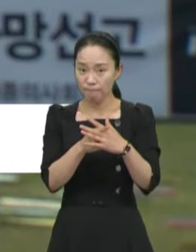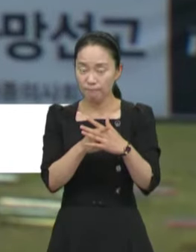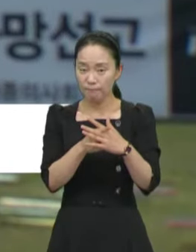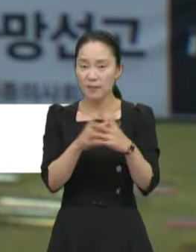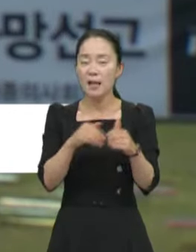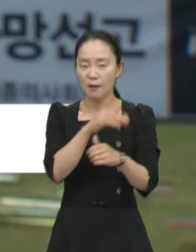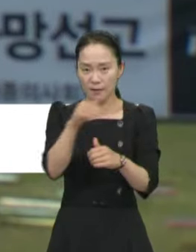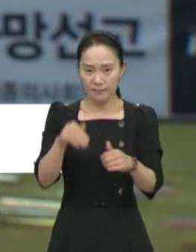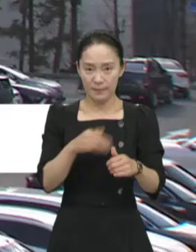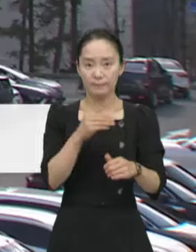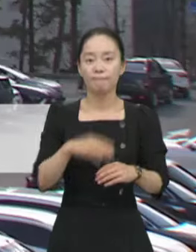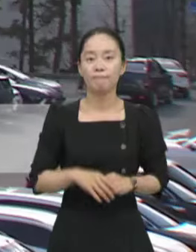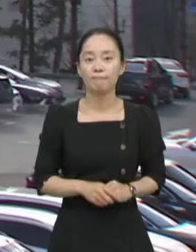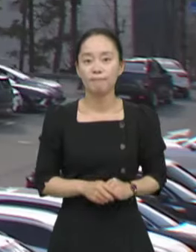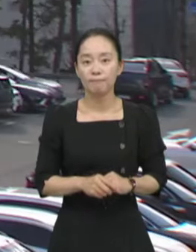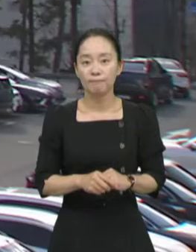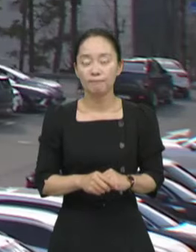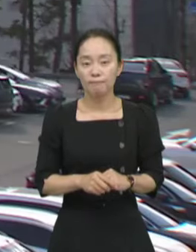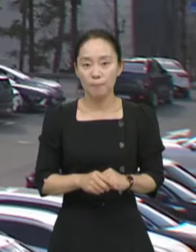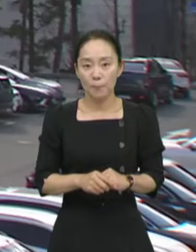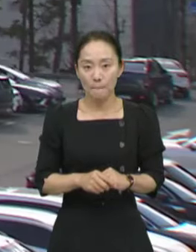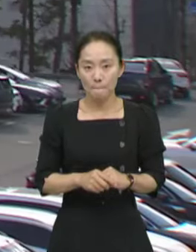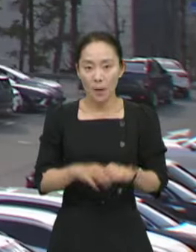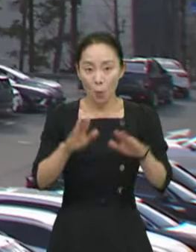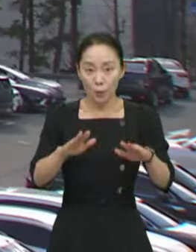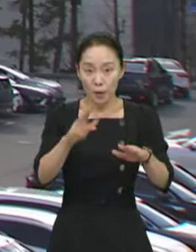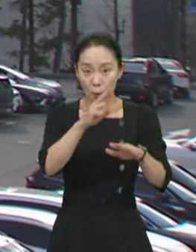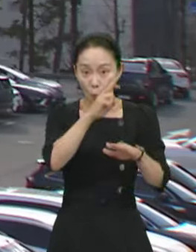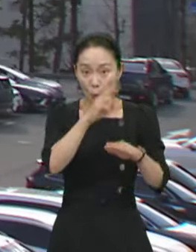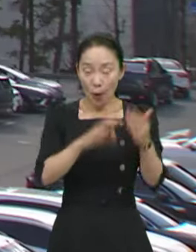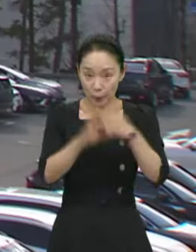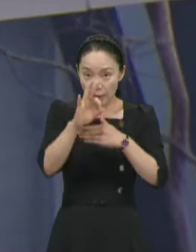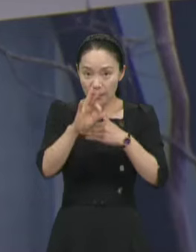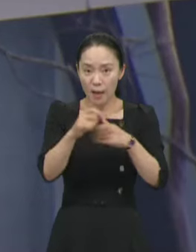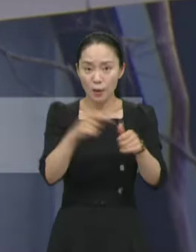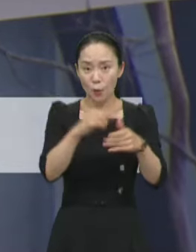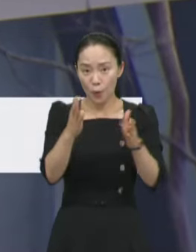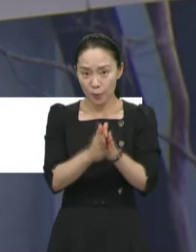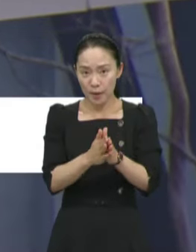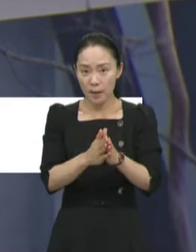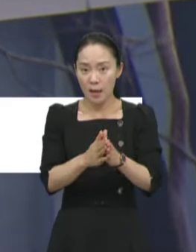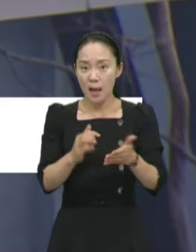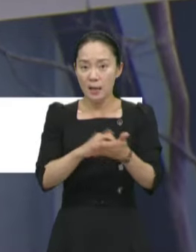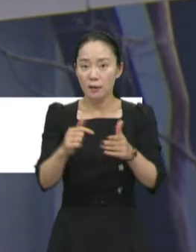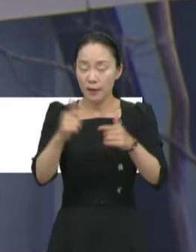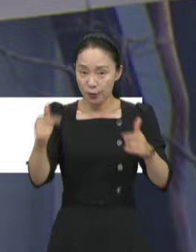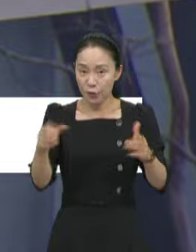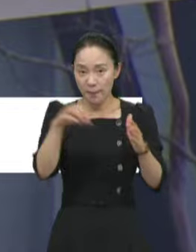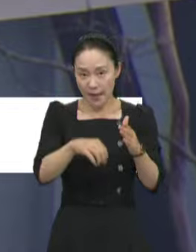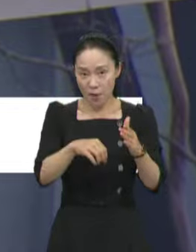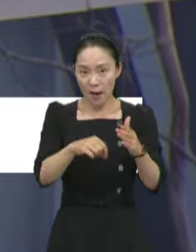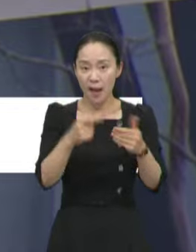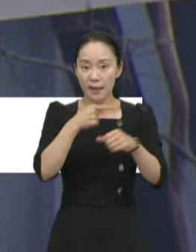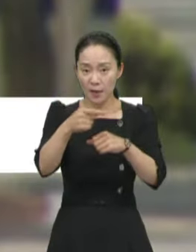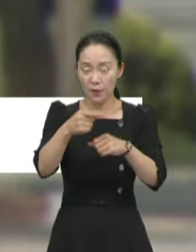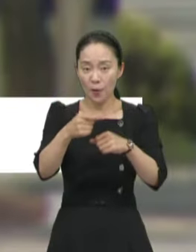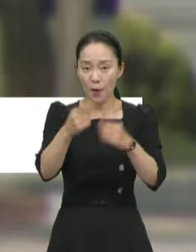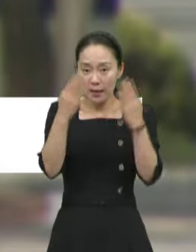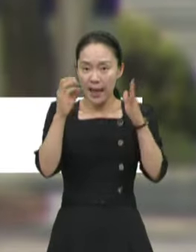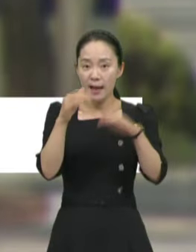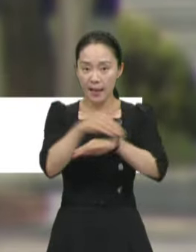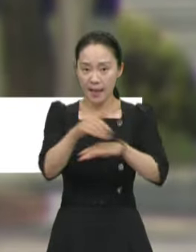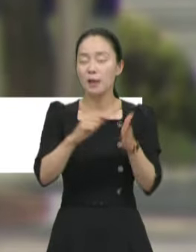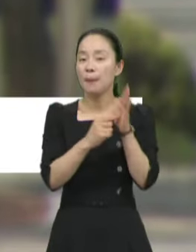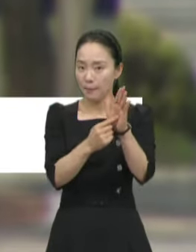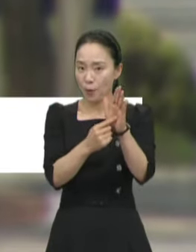남는다고 생각합니다. 앞서 오늘 오전 교육부는 늘어난 증원분이 반영된 내년도 의대 입학 전형 시행 계획을